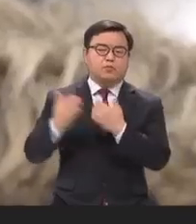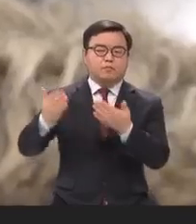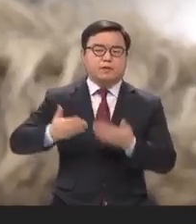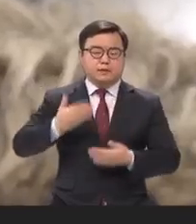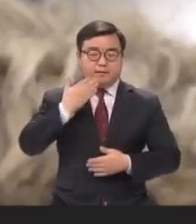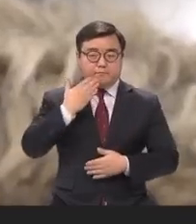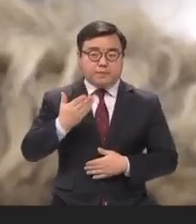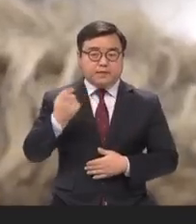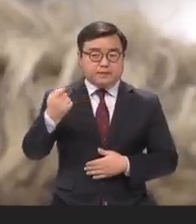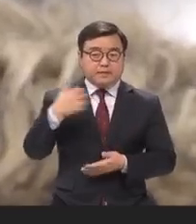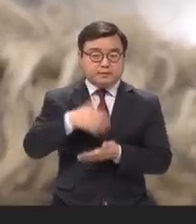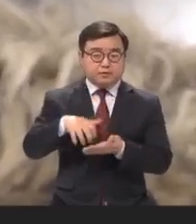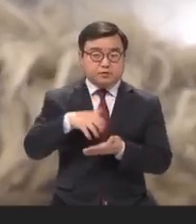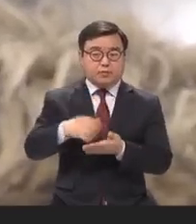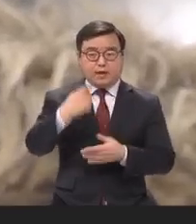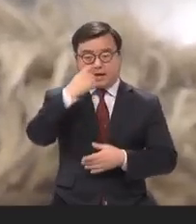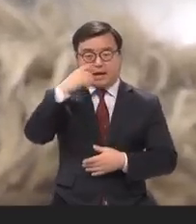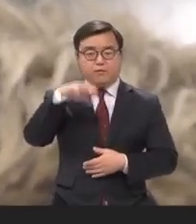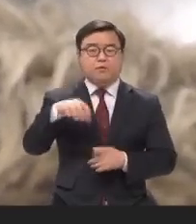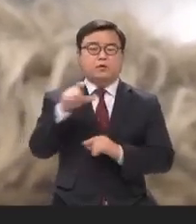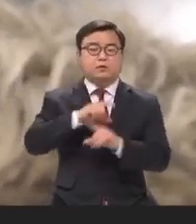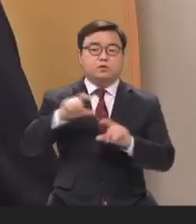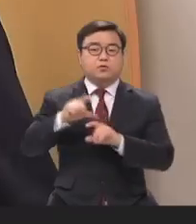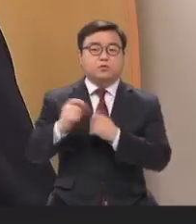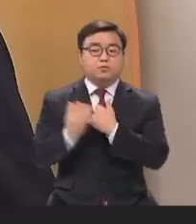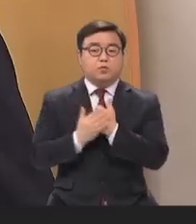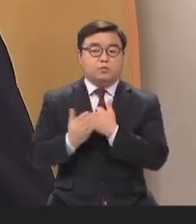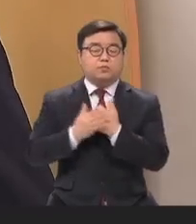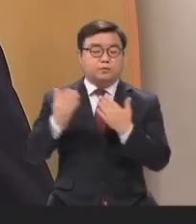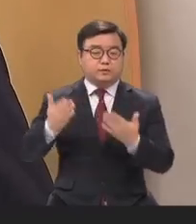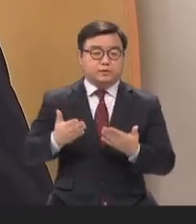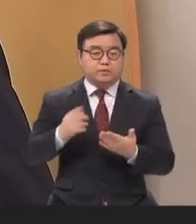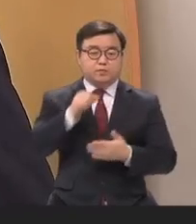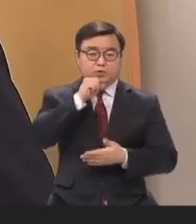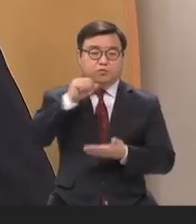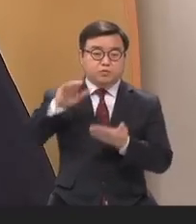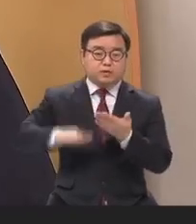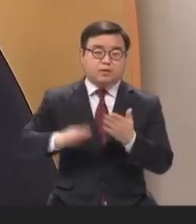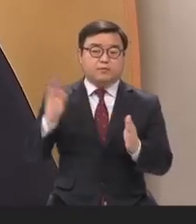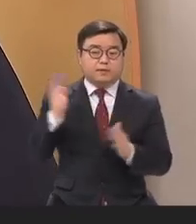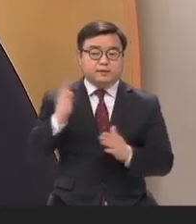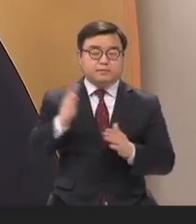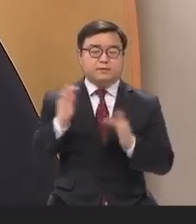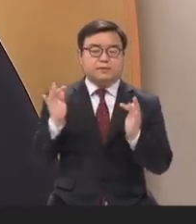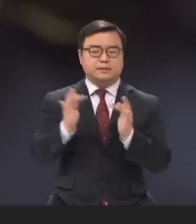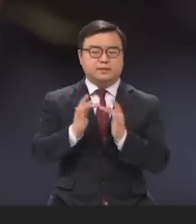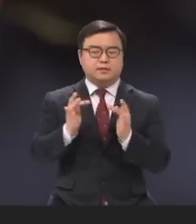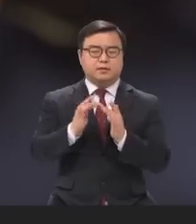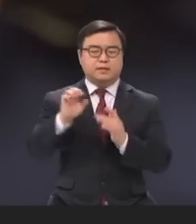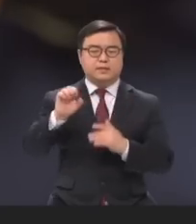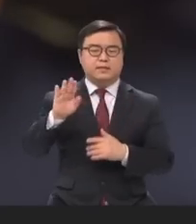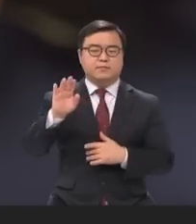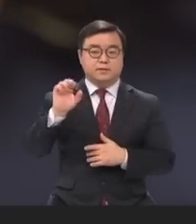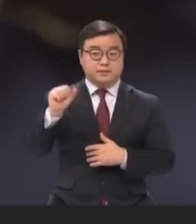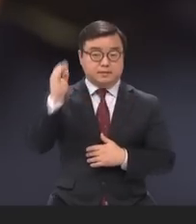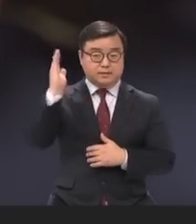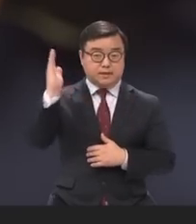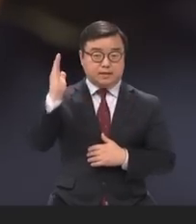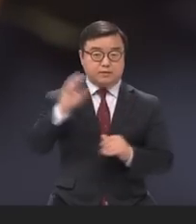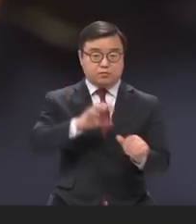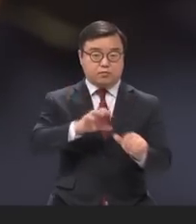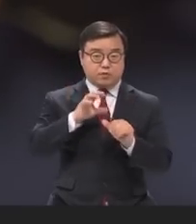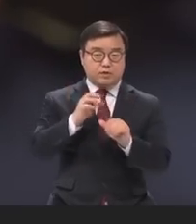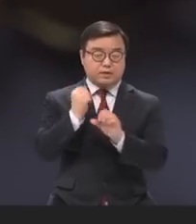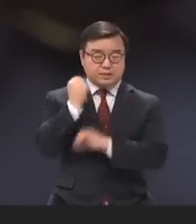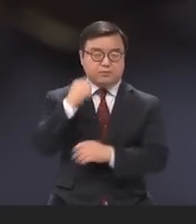있는 소규모 학원이 도움이 됩니다. 하위권 성적의 학생들은 EBS 인터넷 강의를 활용해 기본 개념을 정리해두는 것이